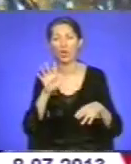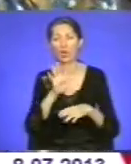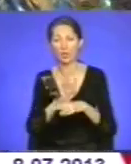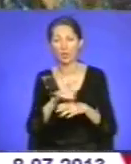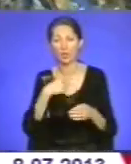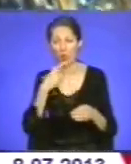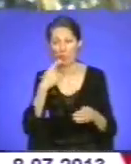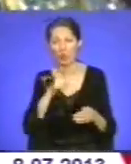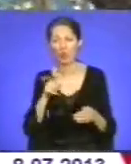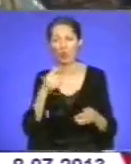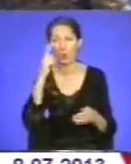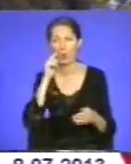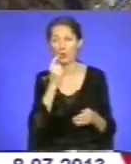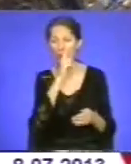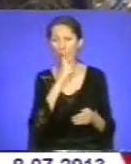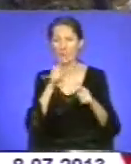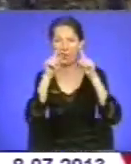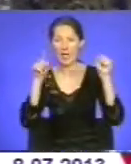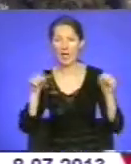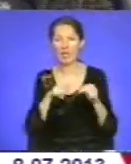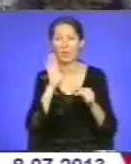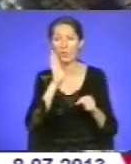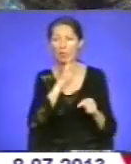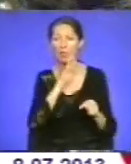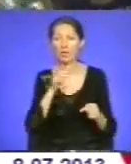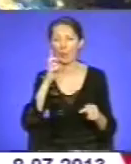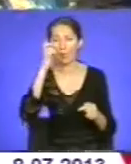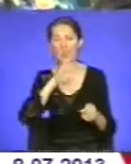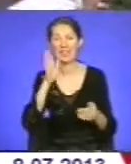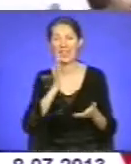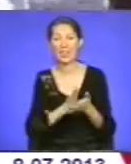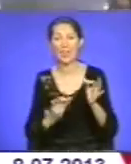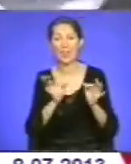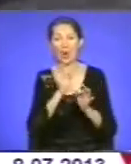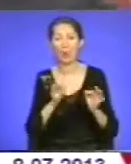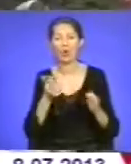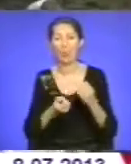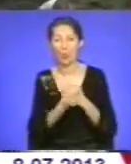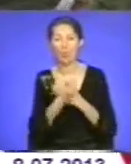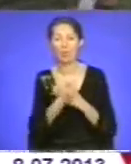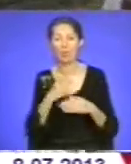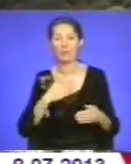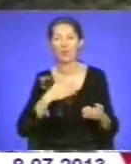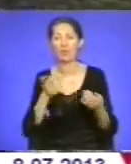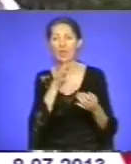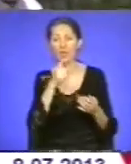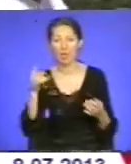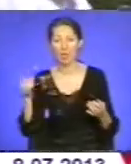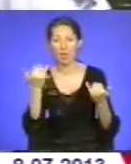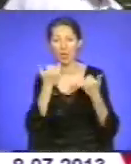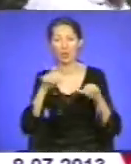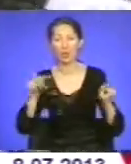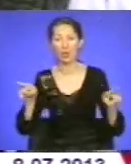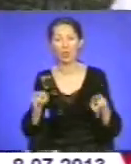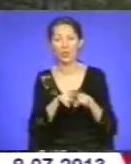на іконі Матері Божої не є природного походження. І в наші часи чудотворний образ Матері Божої